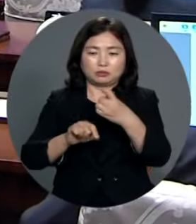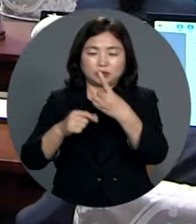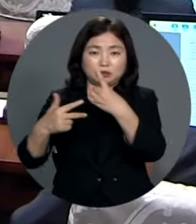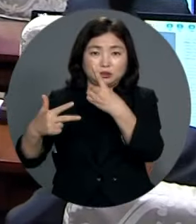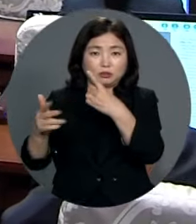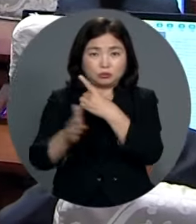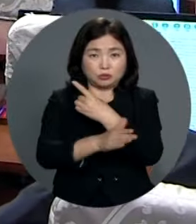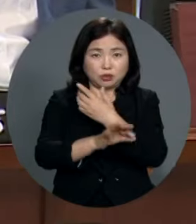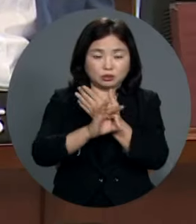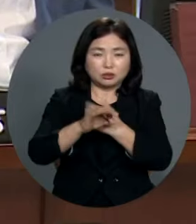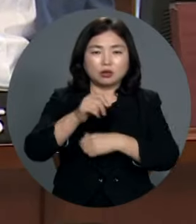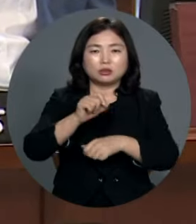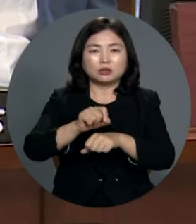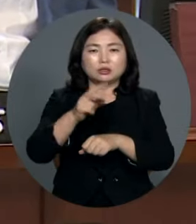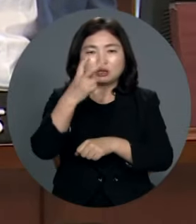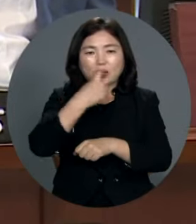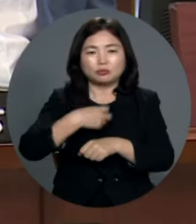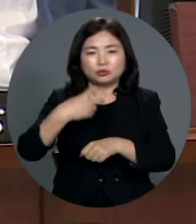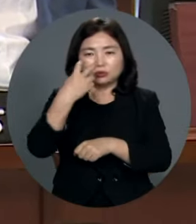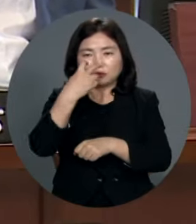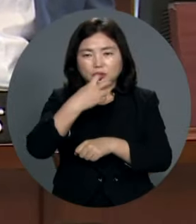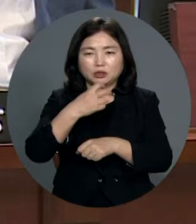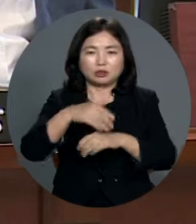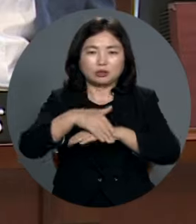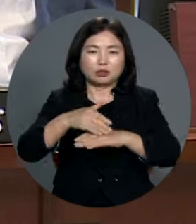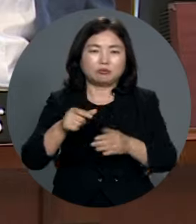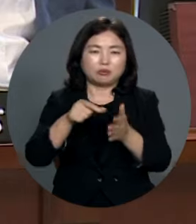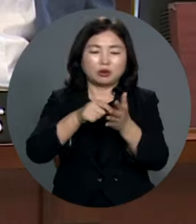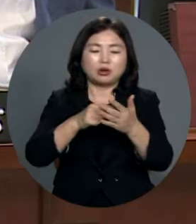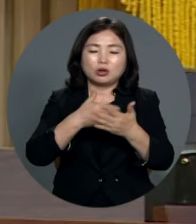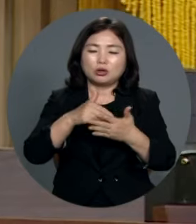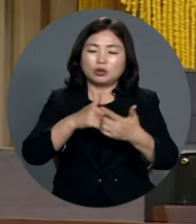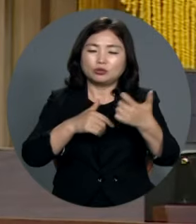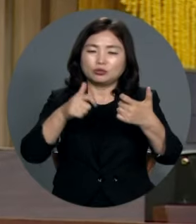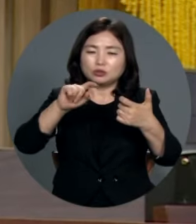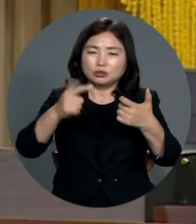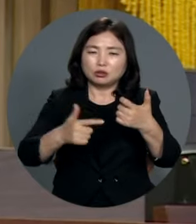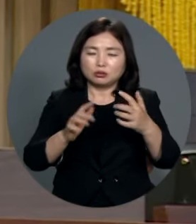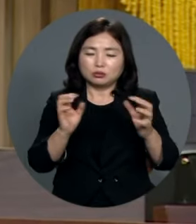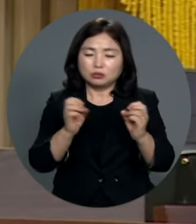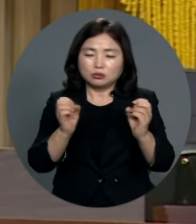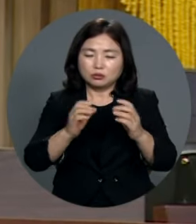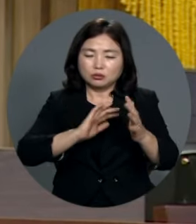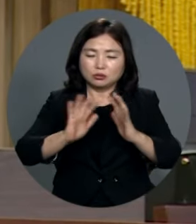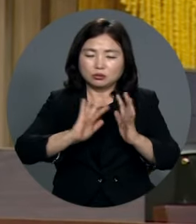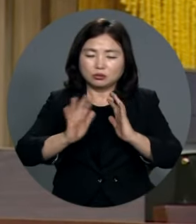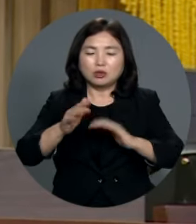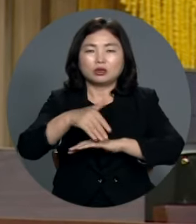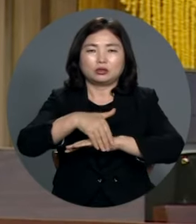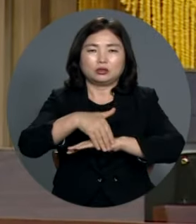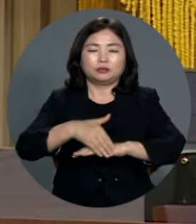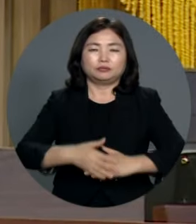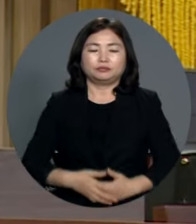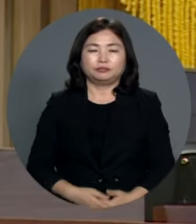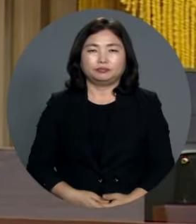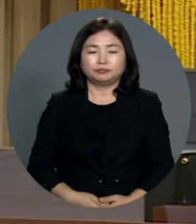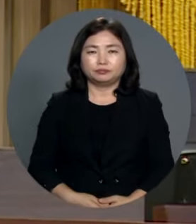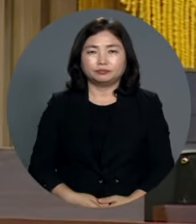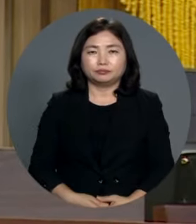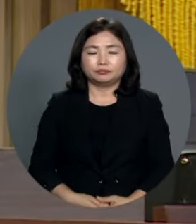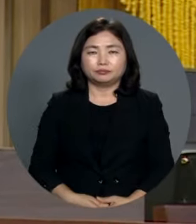예정된 행정사무감사 계획을 수립하고 60여건의 안건을 처리합니다 MBC 뉴스 이입니다